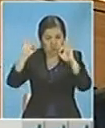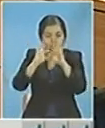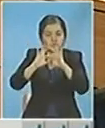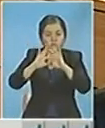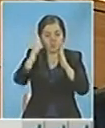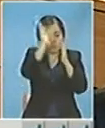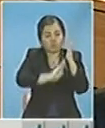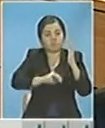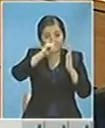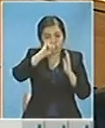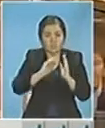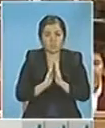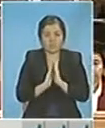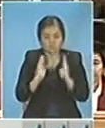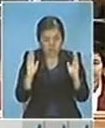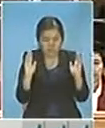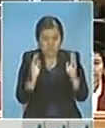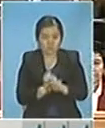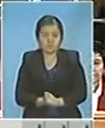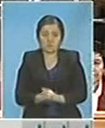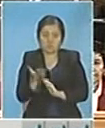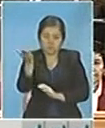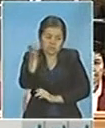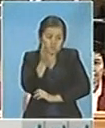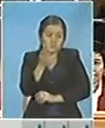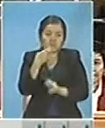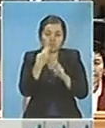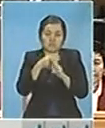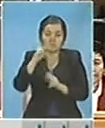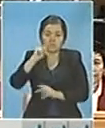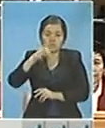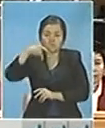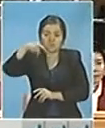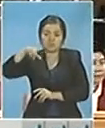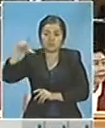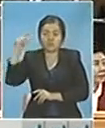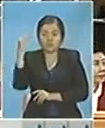ณครับ เชิญท่านนิพนธ์ครับ